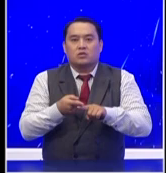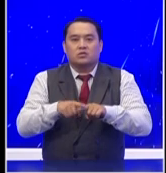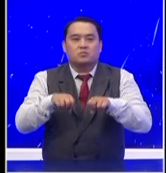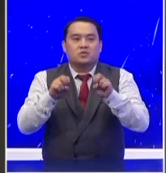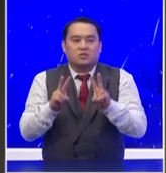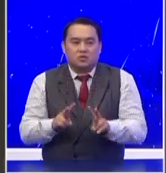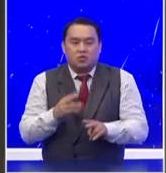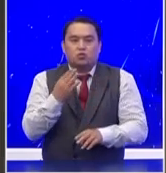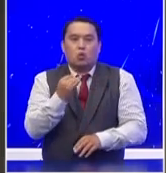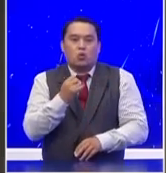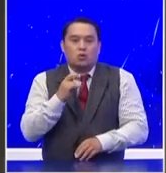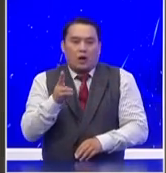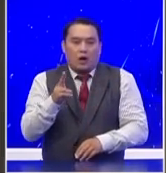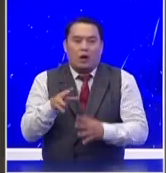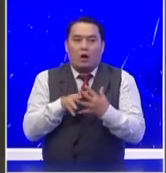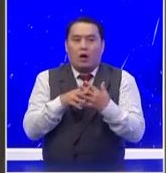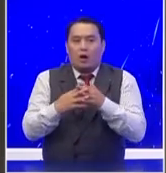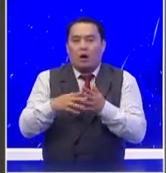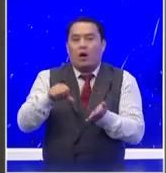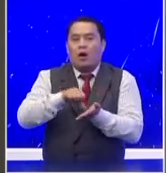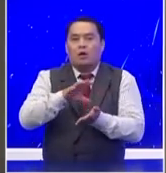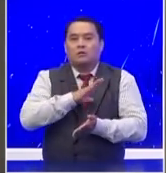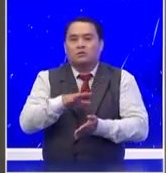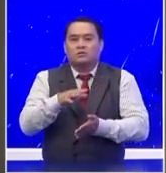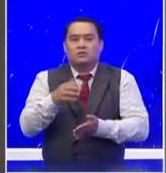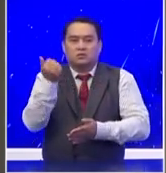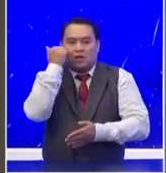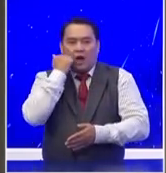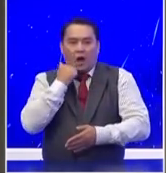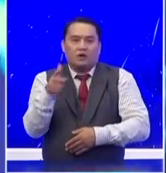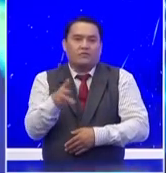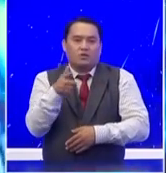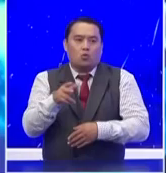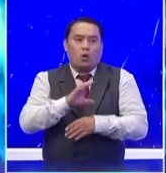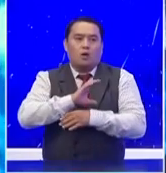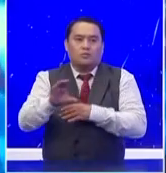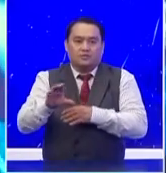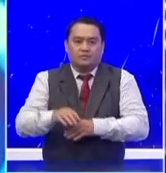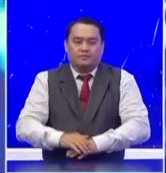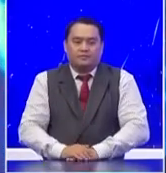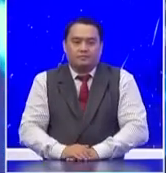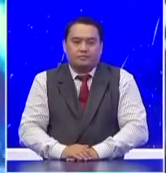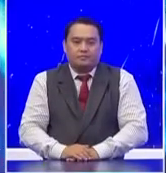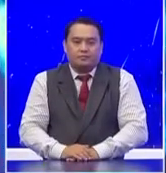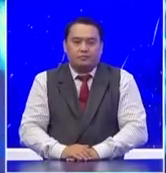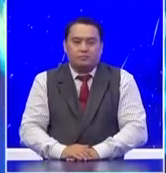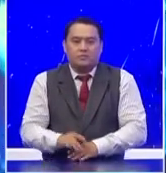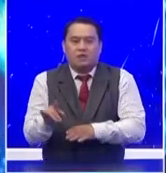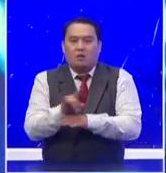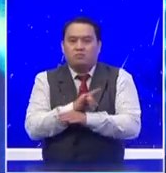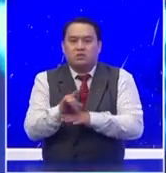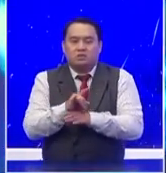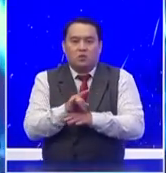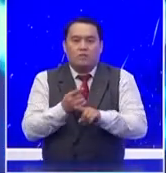әлдегімдер Шорнақ ауылындағы оқиғаға қатысы жоқ ескі видео таратқан деп отыр. Арандатушылар әлеуметтік желі